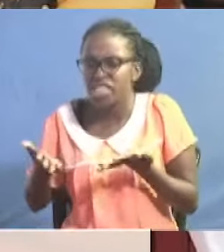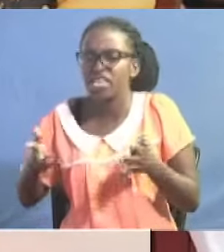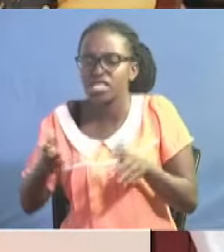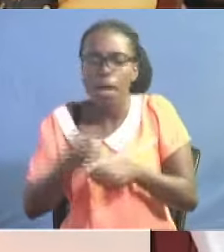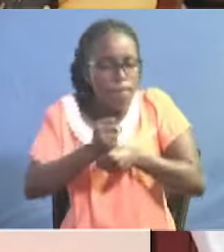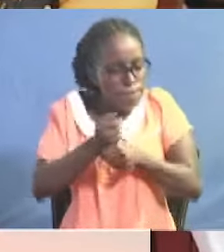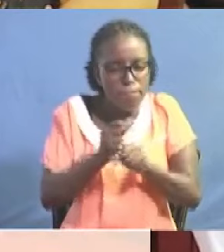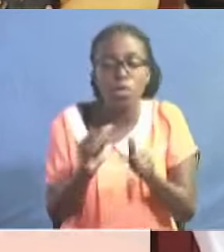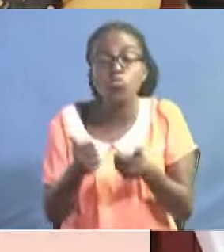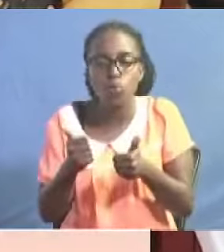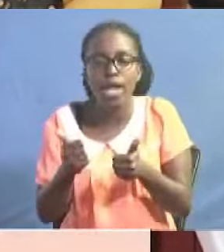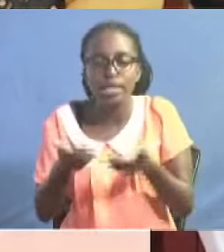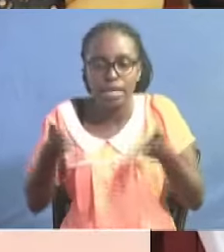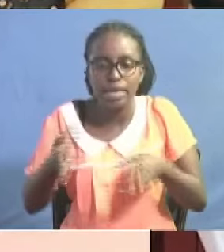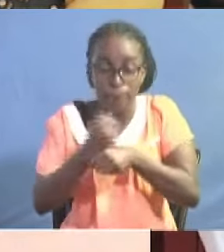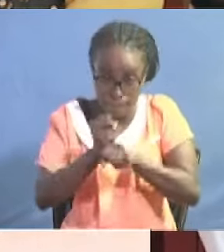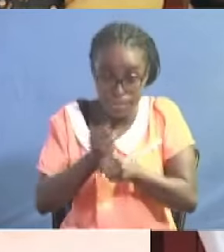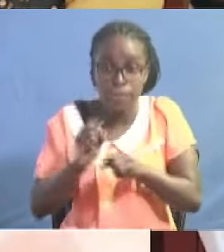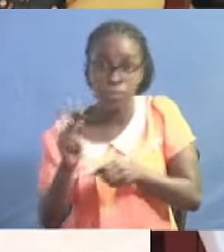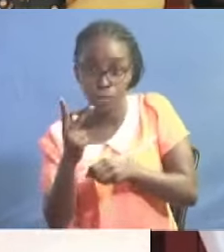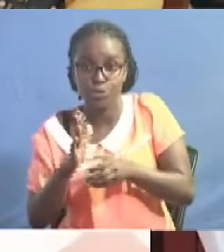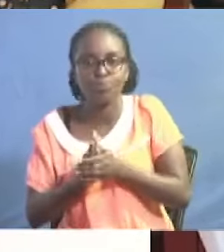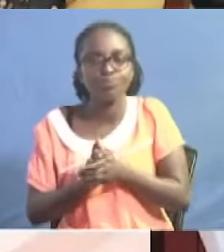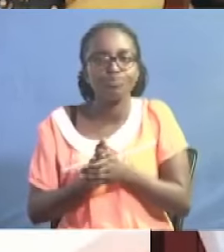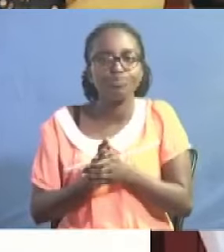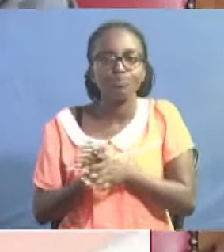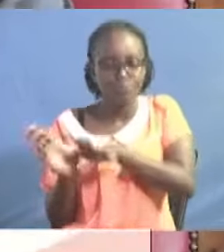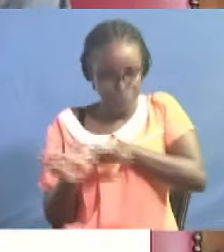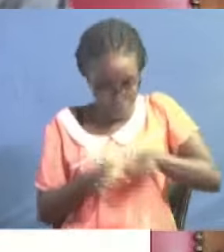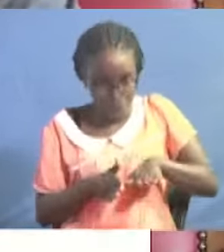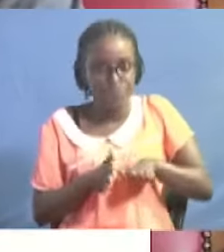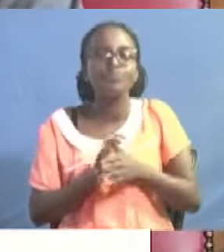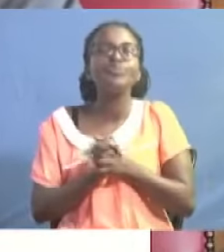ziendelee kutengenezewa humu nchini. Salma Swale, Runinga ya KU.